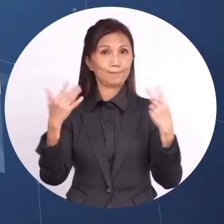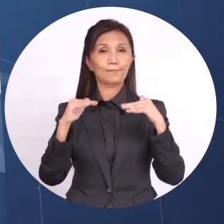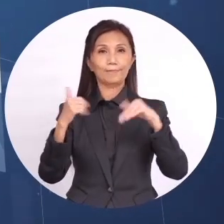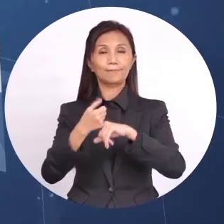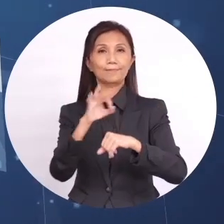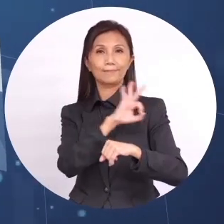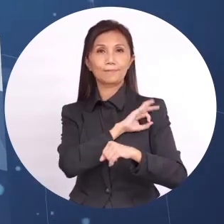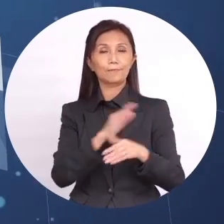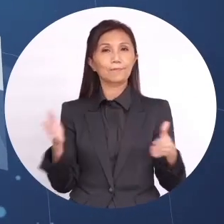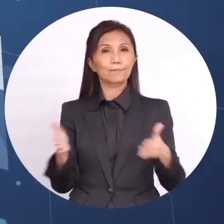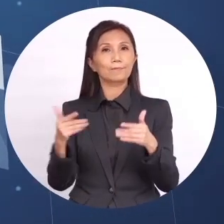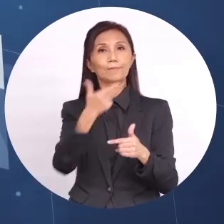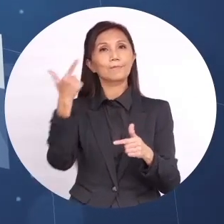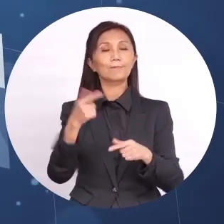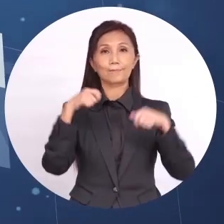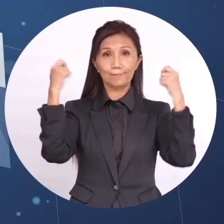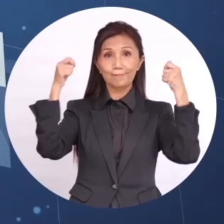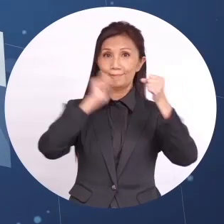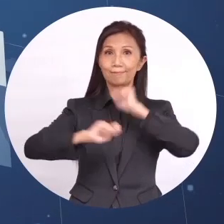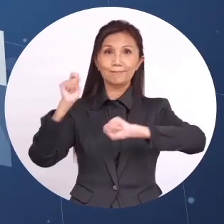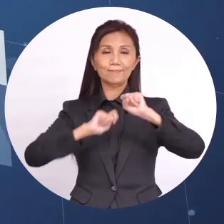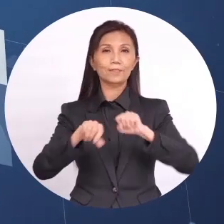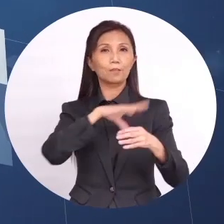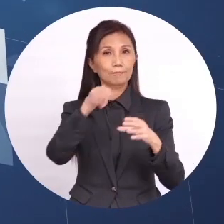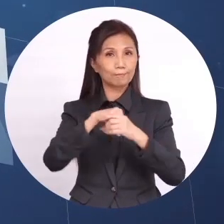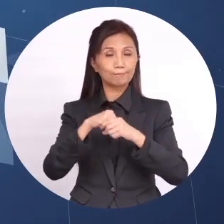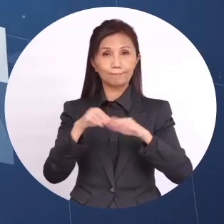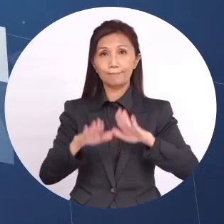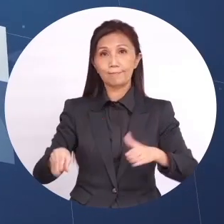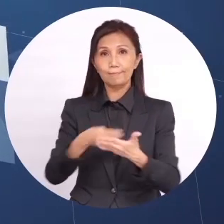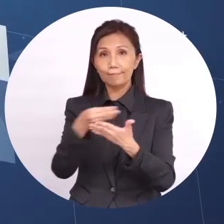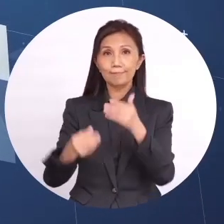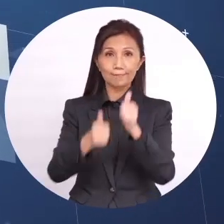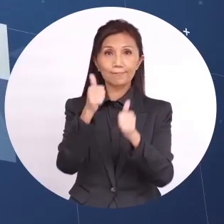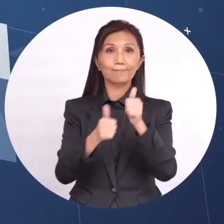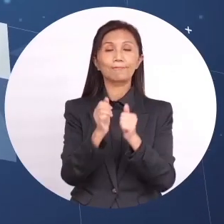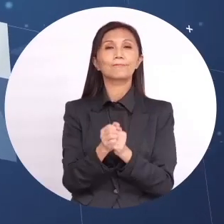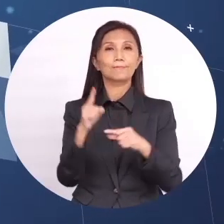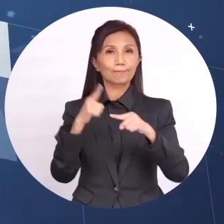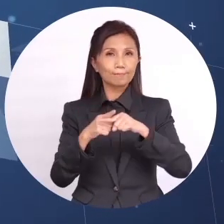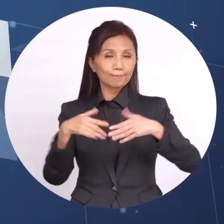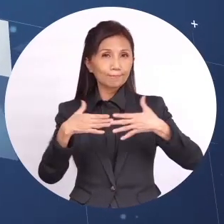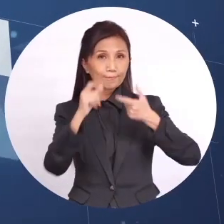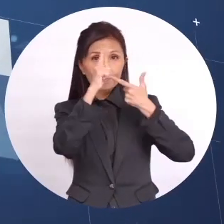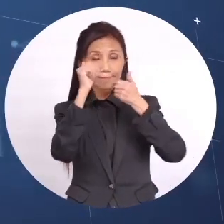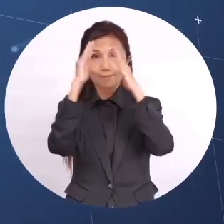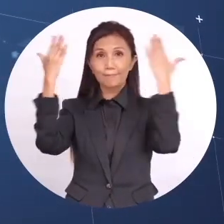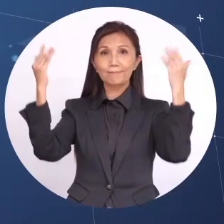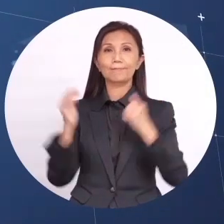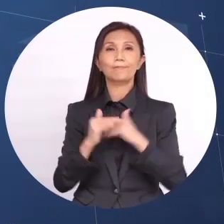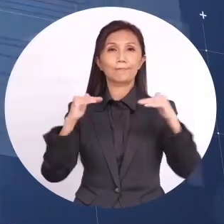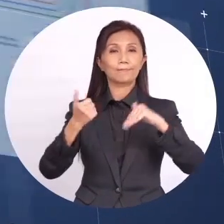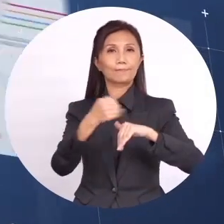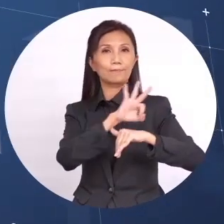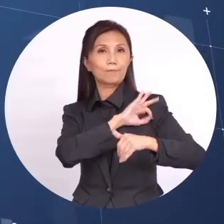平机会推出了一系列的庆祝活动，包括儿童填色和绘画比赛、真相摄影展览、平